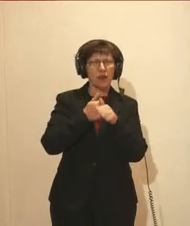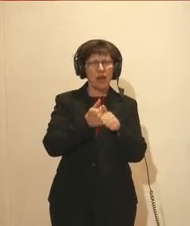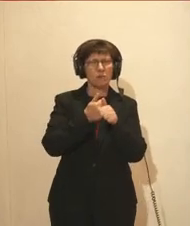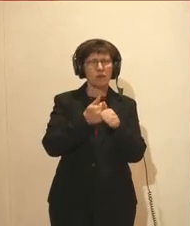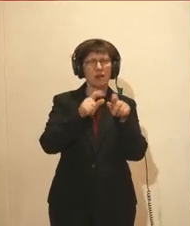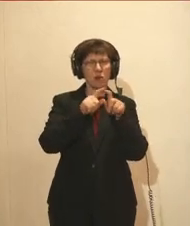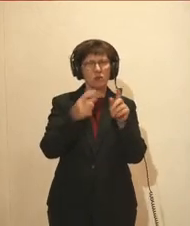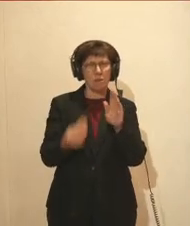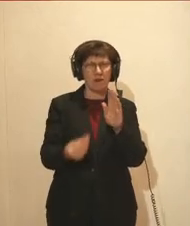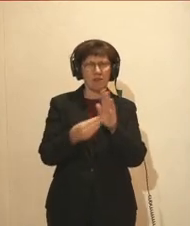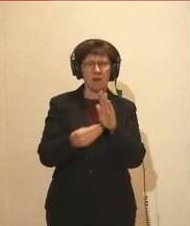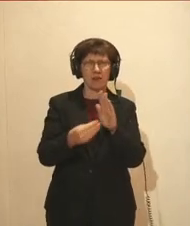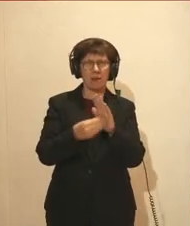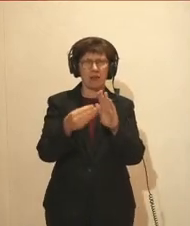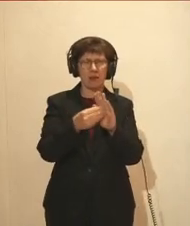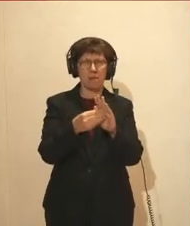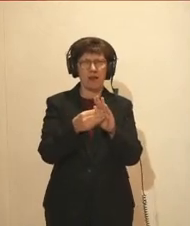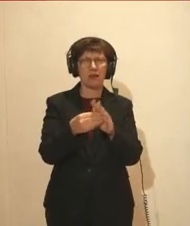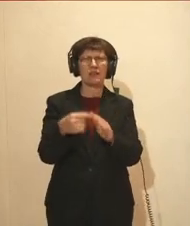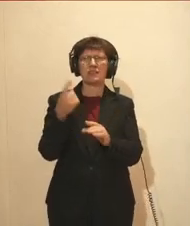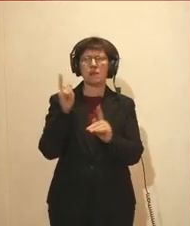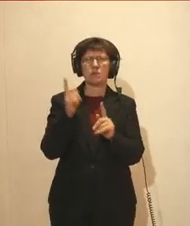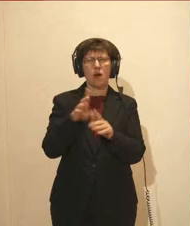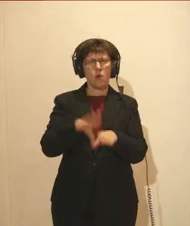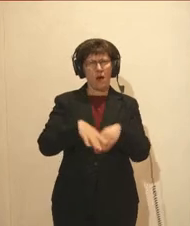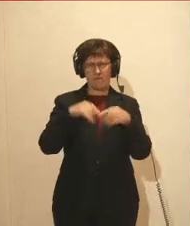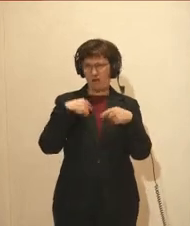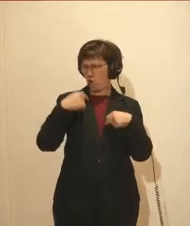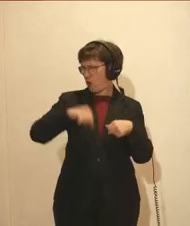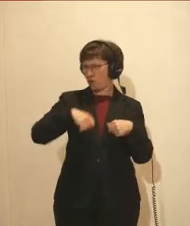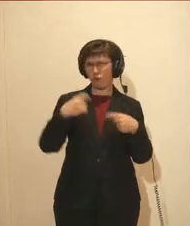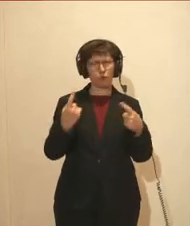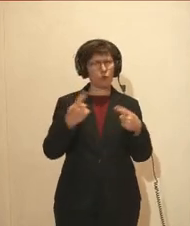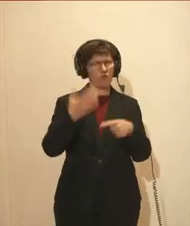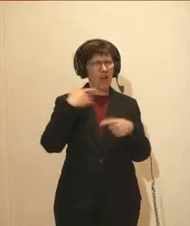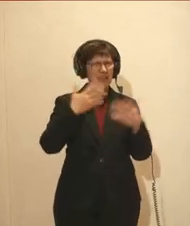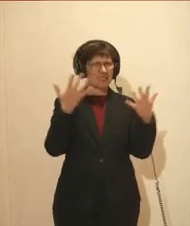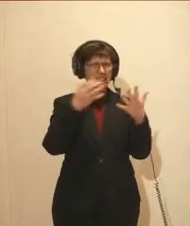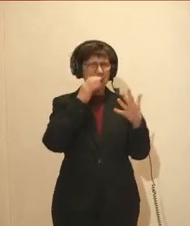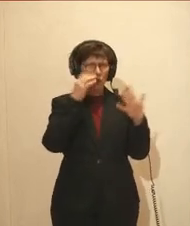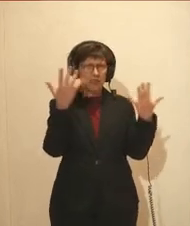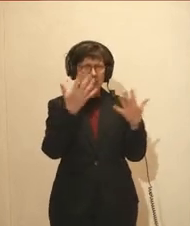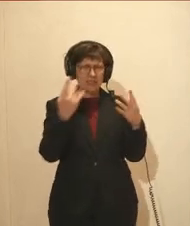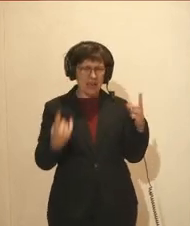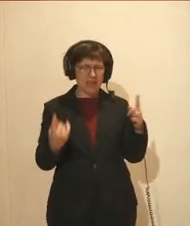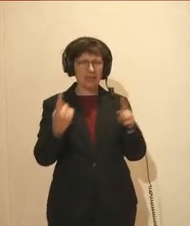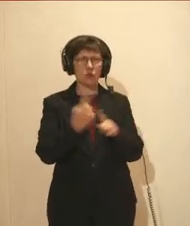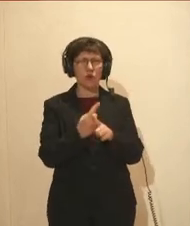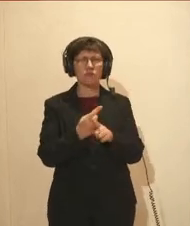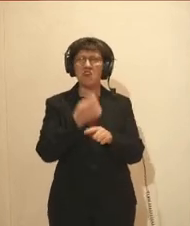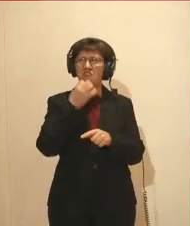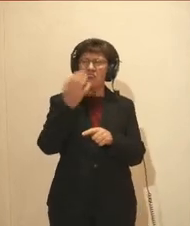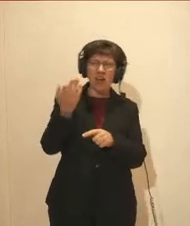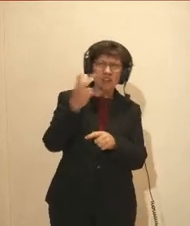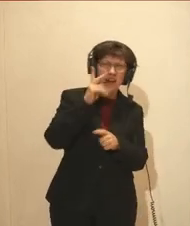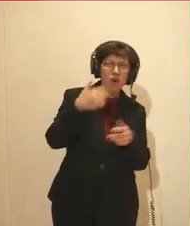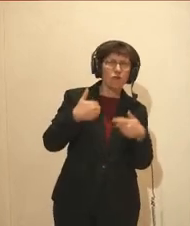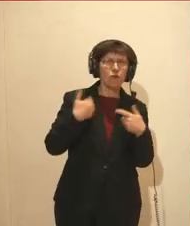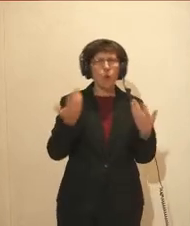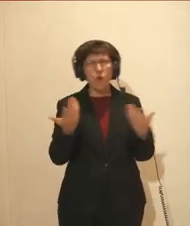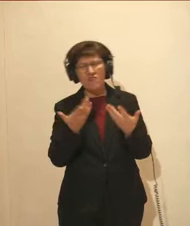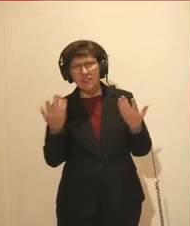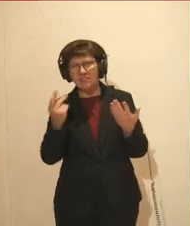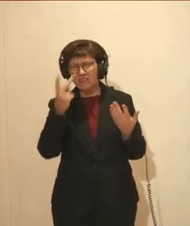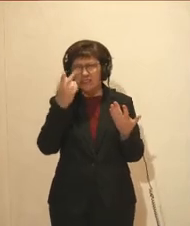angesprochen ihr habt auch am anfang als wir uns hier heute morgen um 10 uhr 10 war das getroffen hat und hat mich gefragt worauf freut ihr euch am